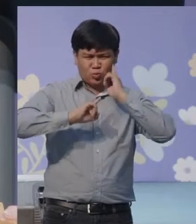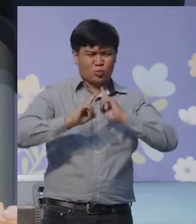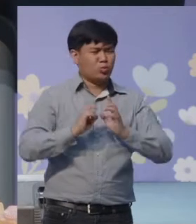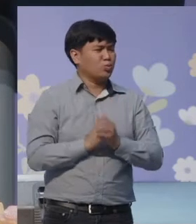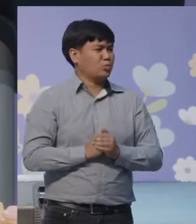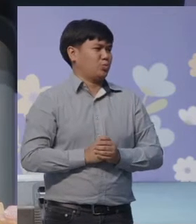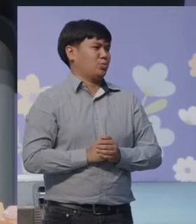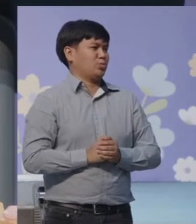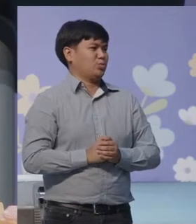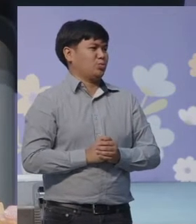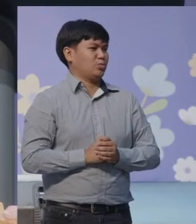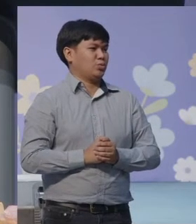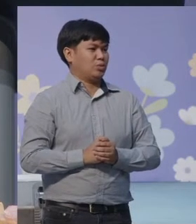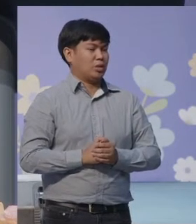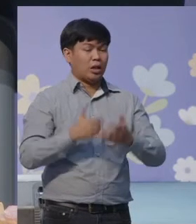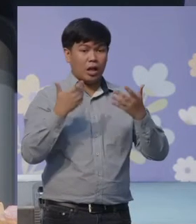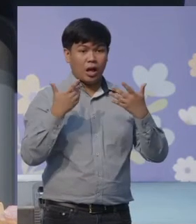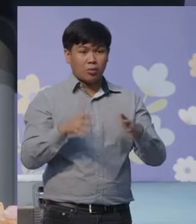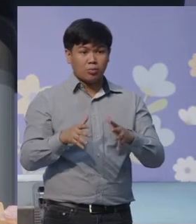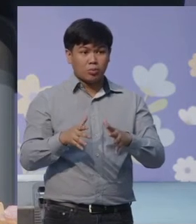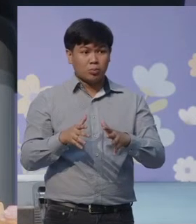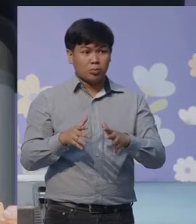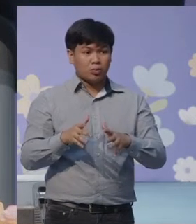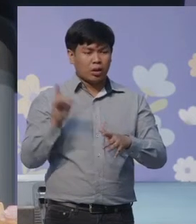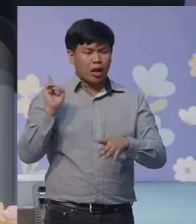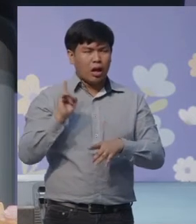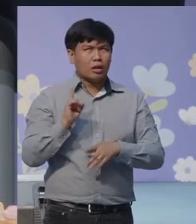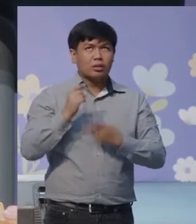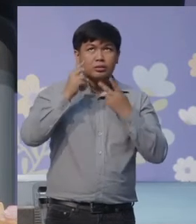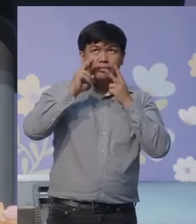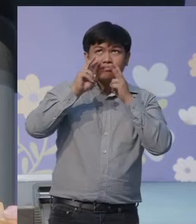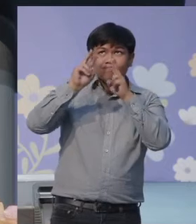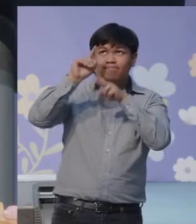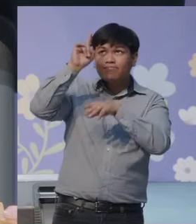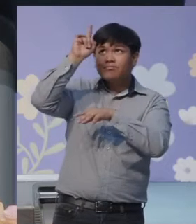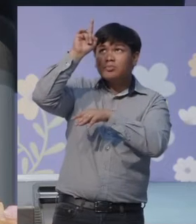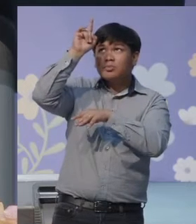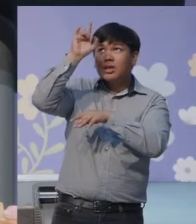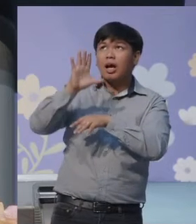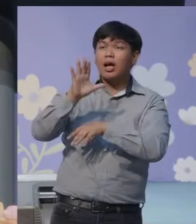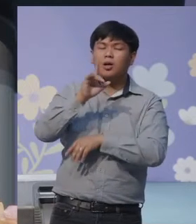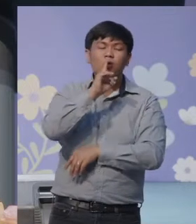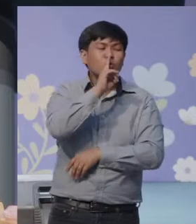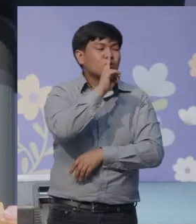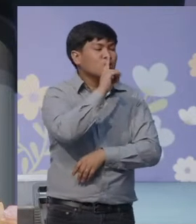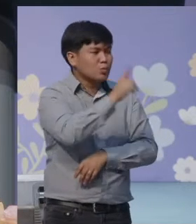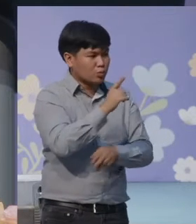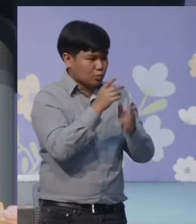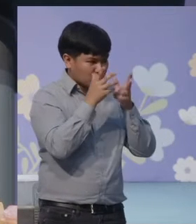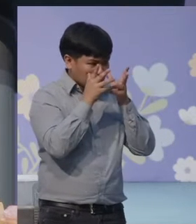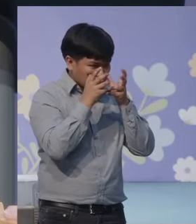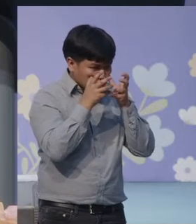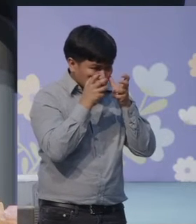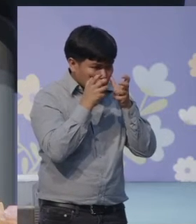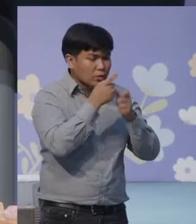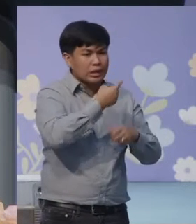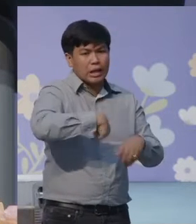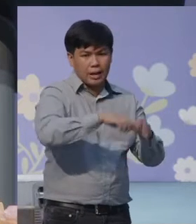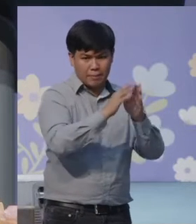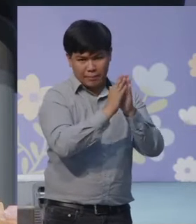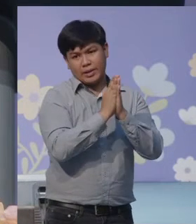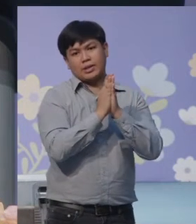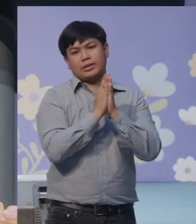Alam nyo, ang Panginoon ay tunay na nakikinig sa ating